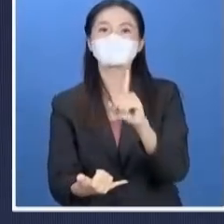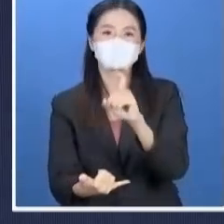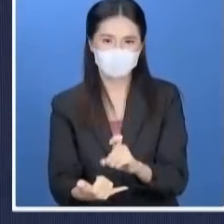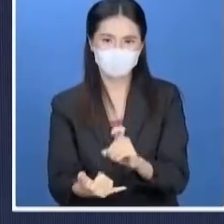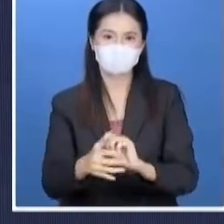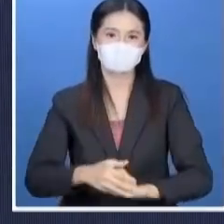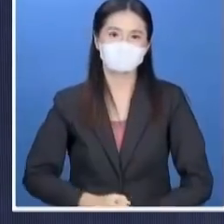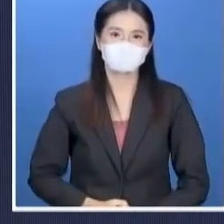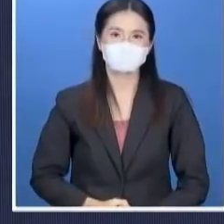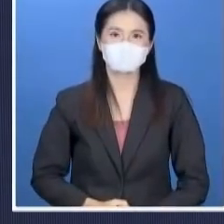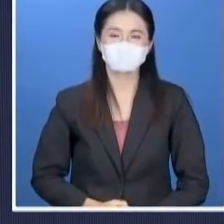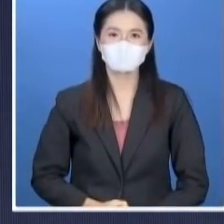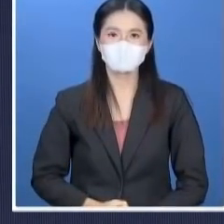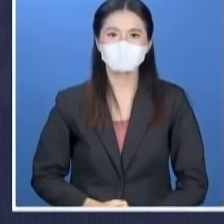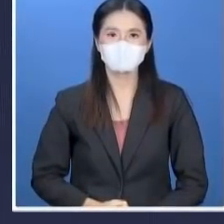ำเสียชีวิตครับ